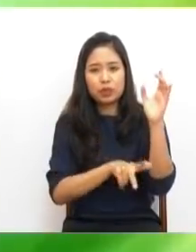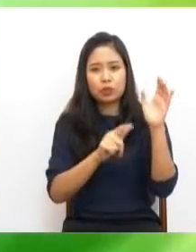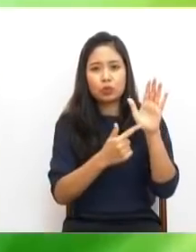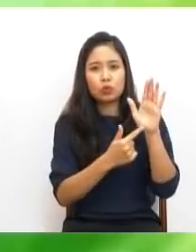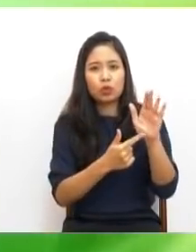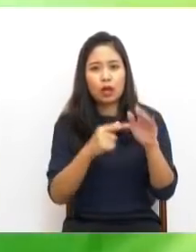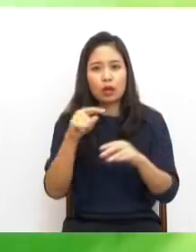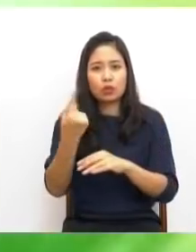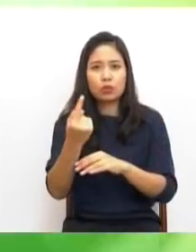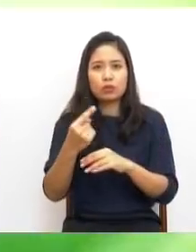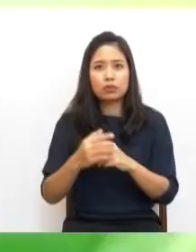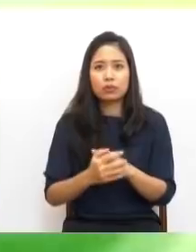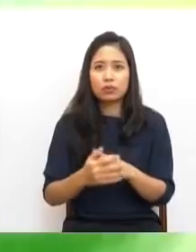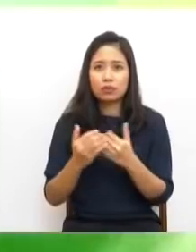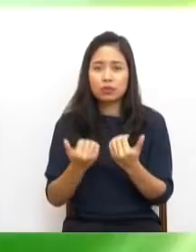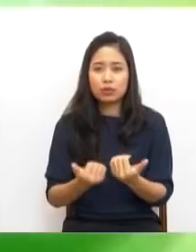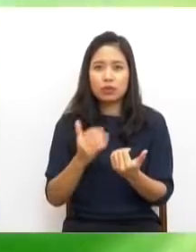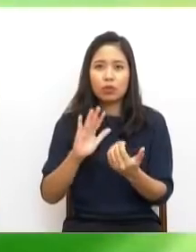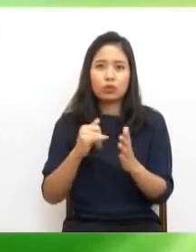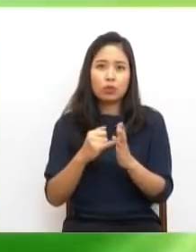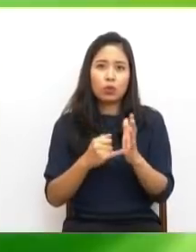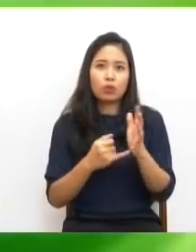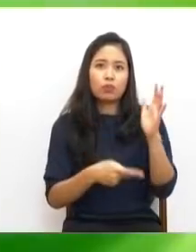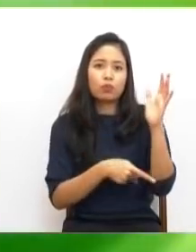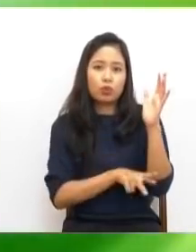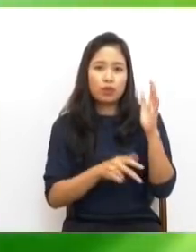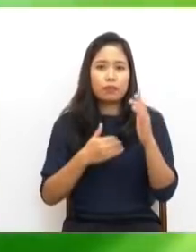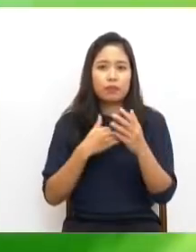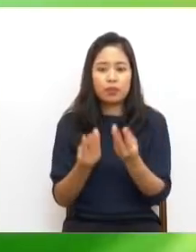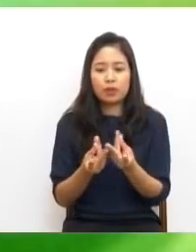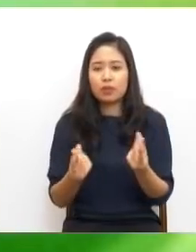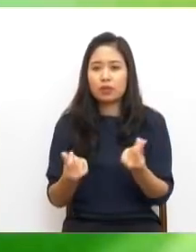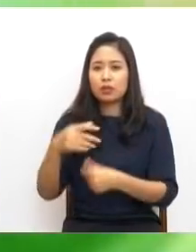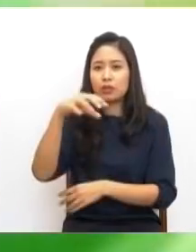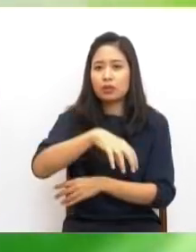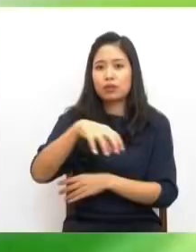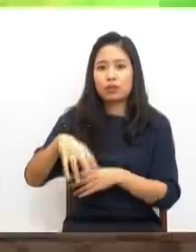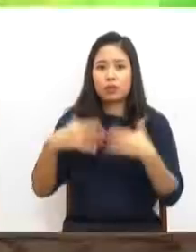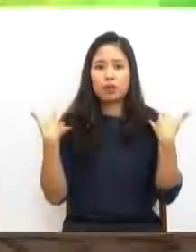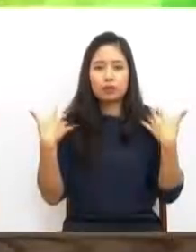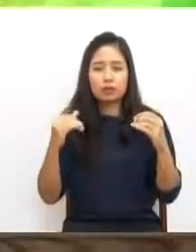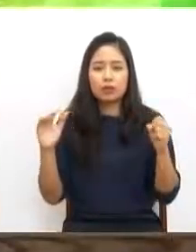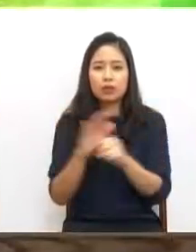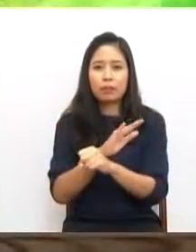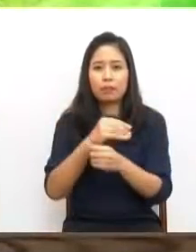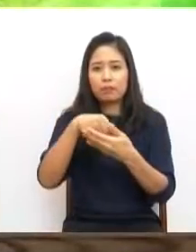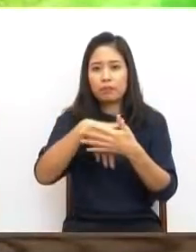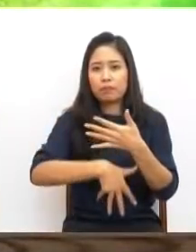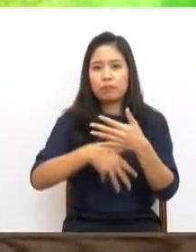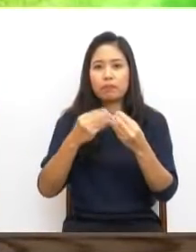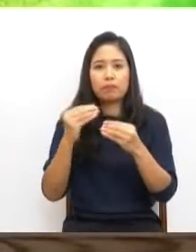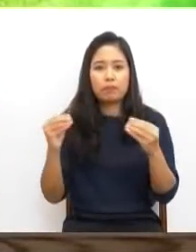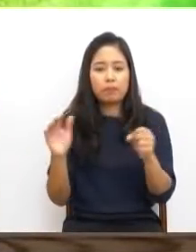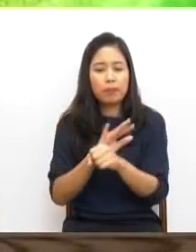ารณาถ้าหากท่านเห็นชอบว่าภูเก็ตเป็นเมืองที่ควรจะสร้างเป็นต้นแบบก็อาจจะเริ่มต้นที่ภูเก็